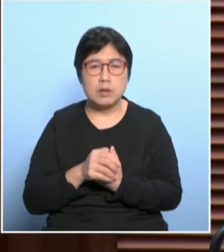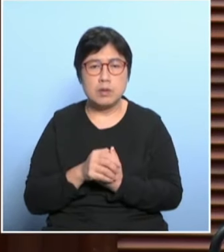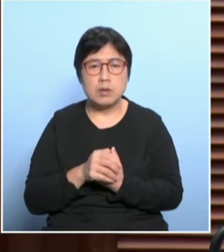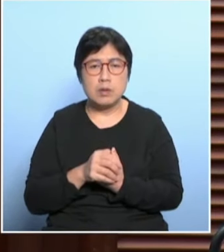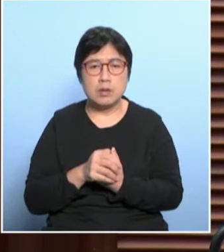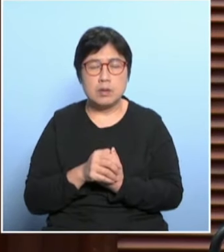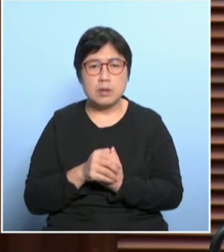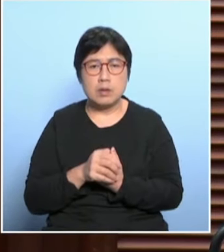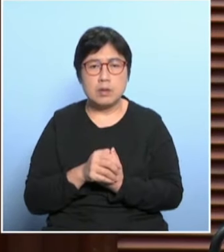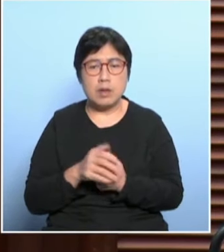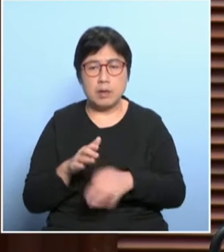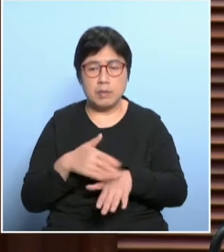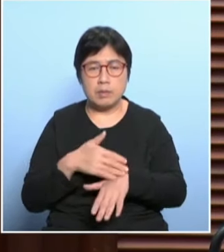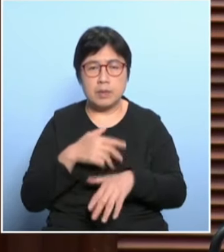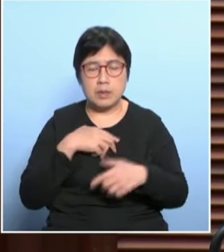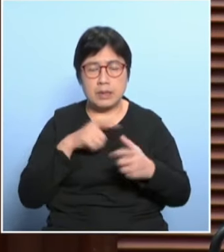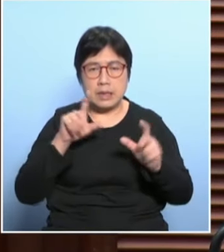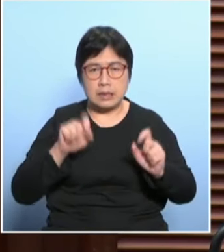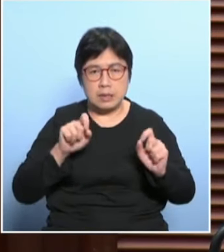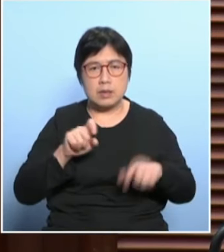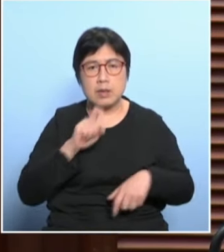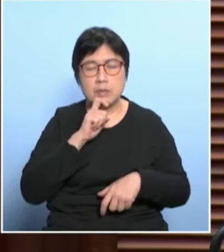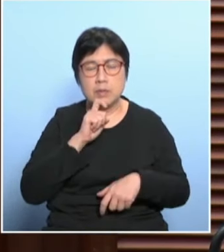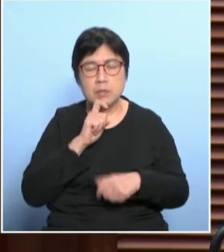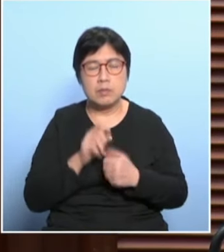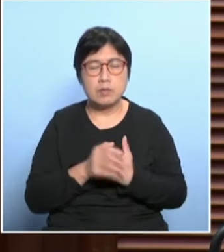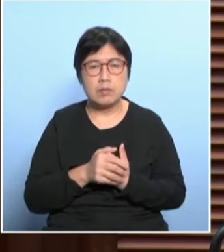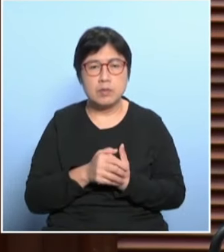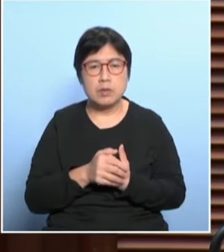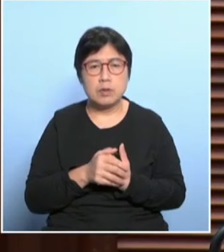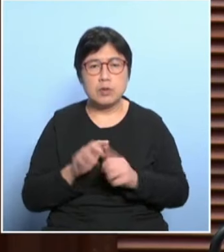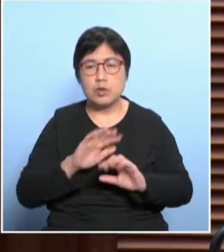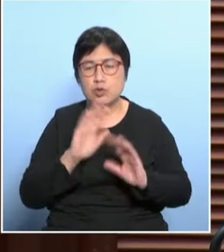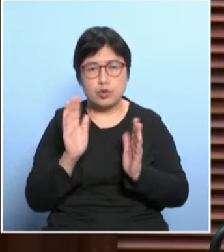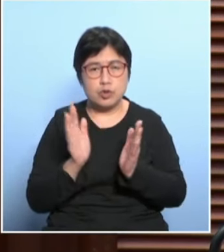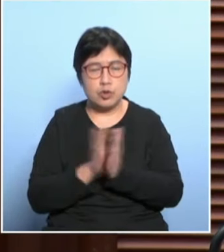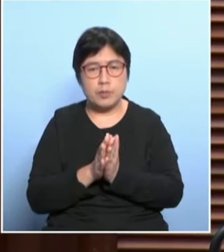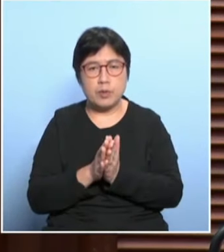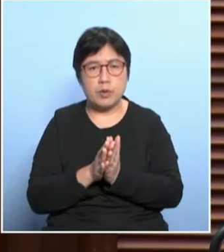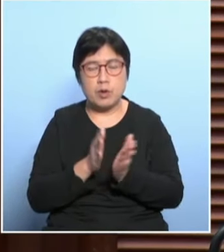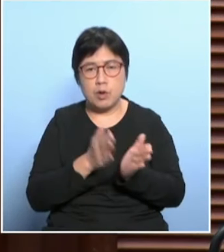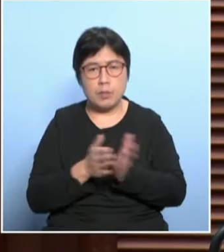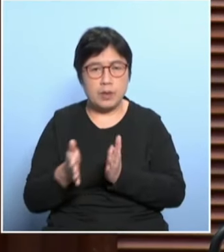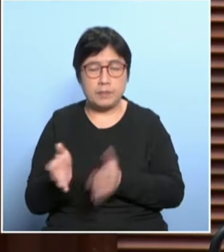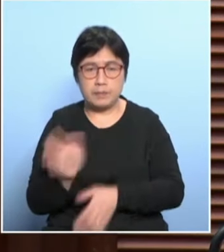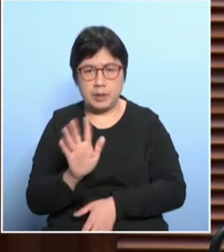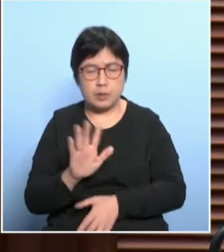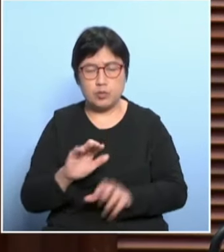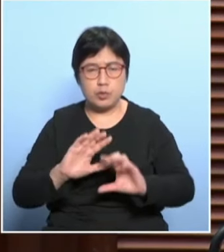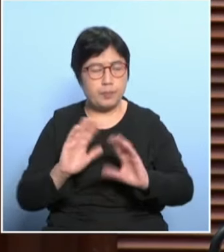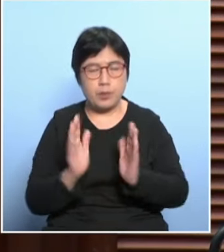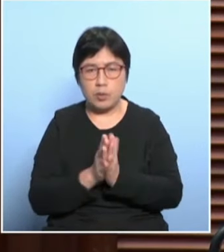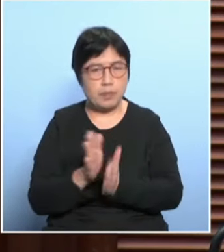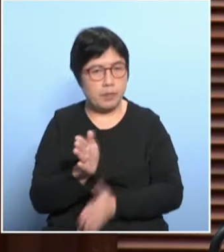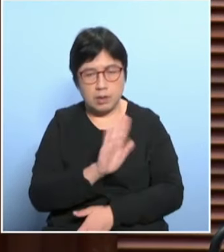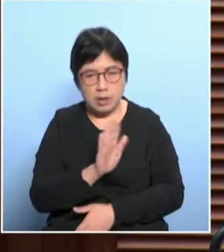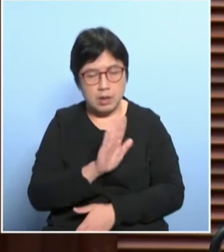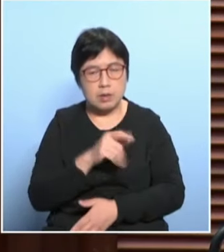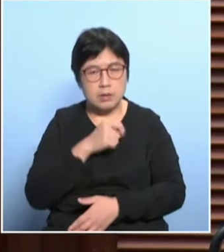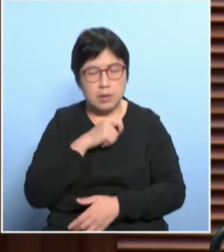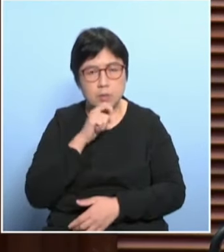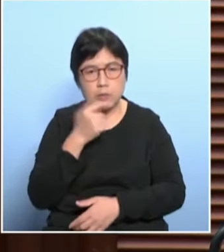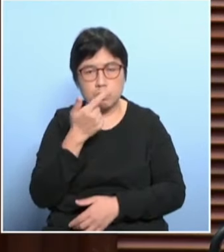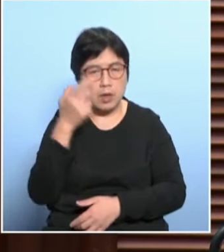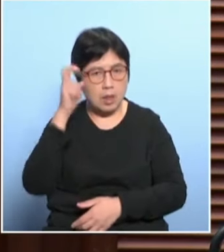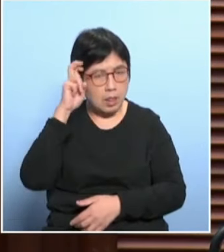咧正如我頭先都解説過，我哋唔係全部將所有措施呢度唔係全部嘅，有好多我哋都係